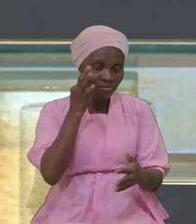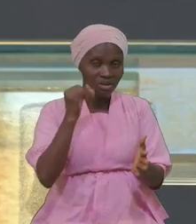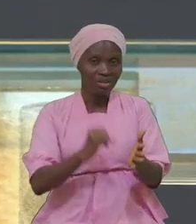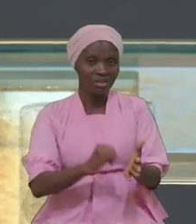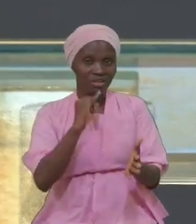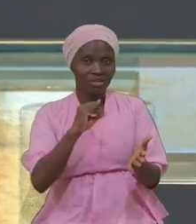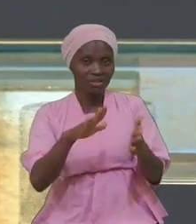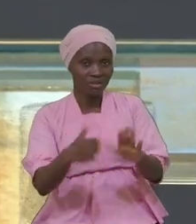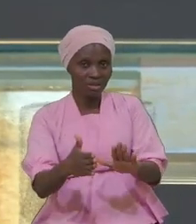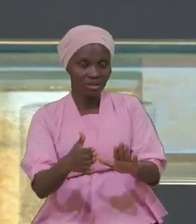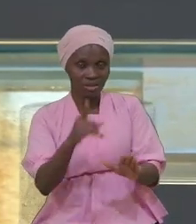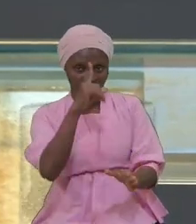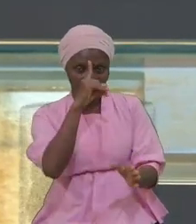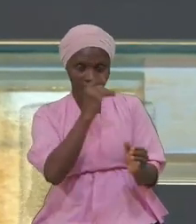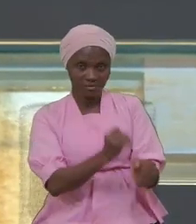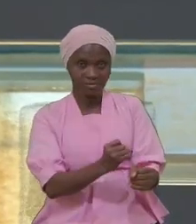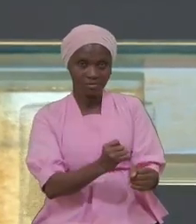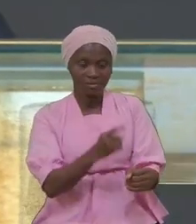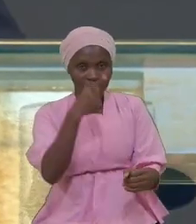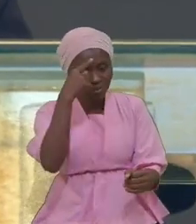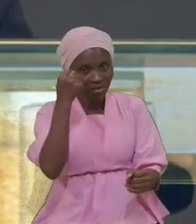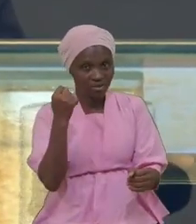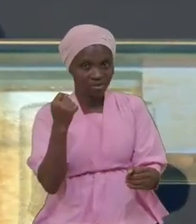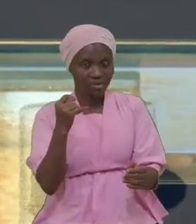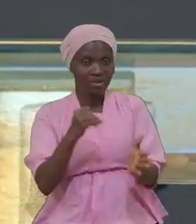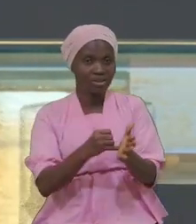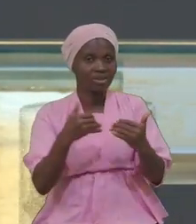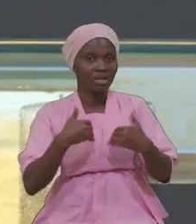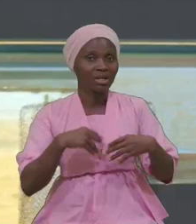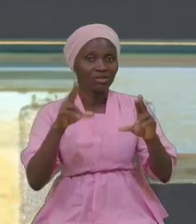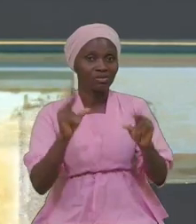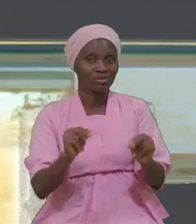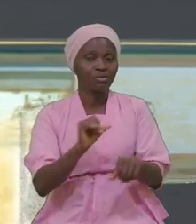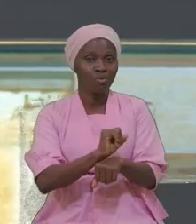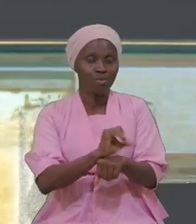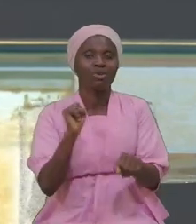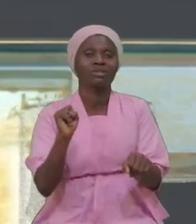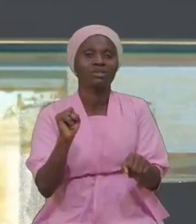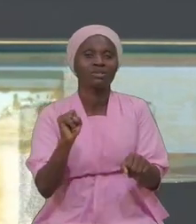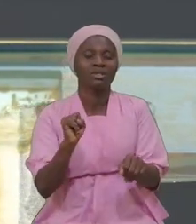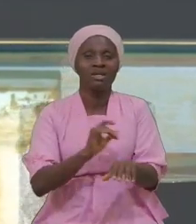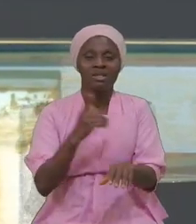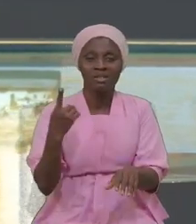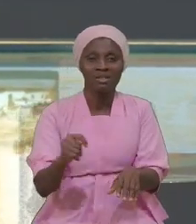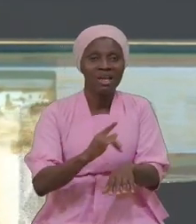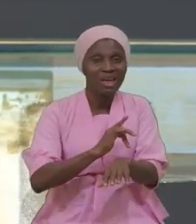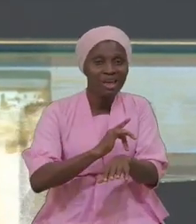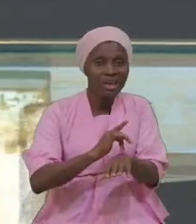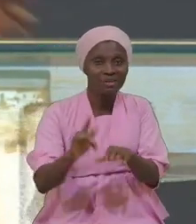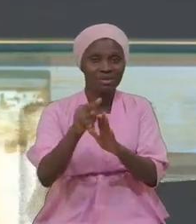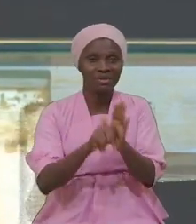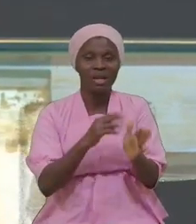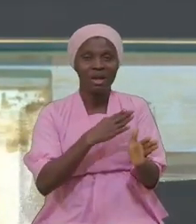foi morte parce qu'elle n'a pas les œuvres. Le vide et la